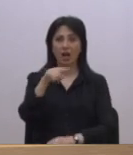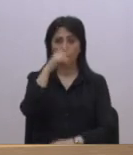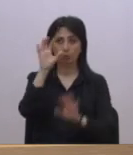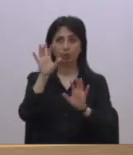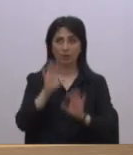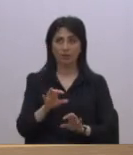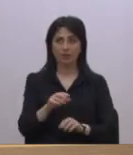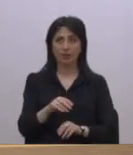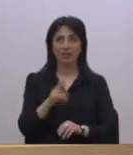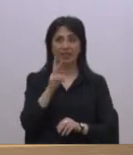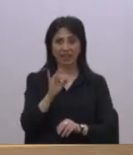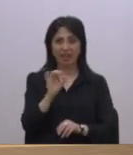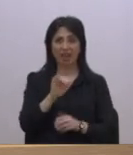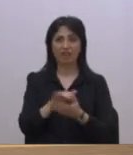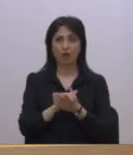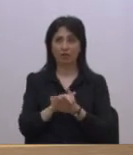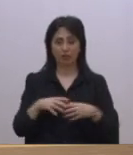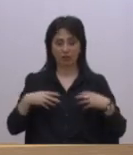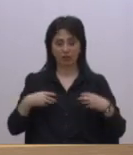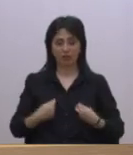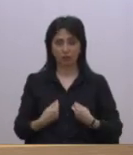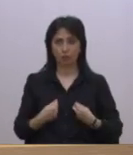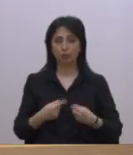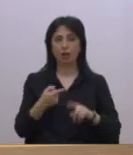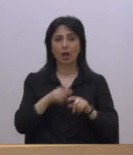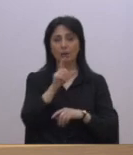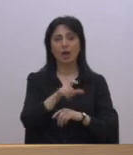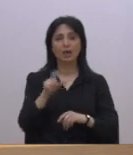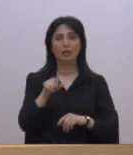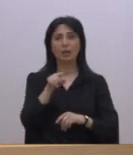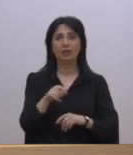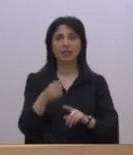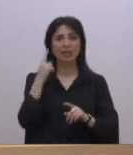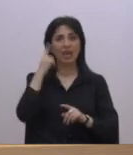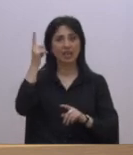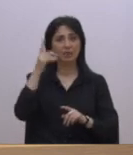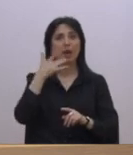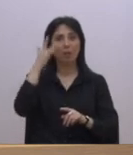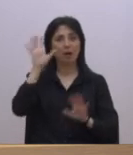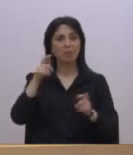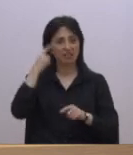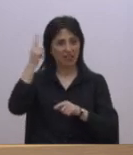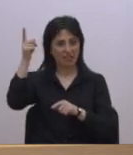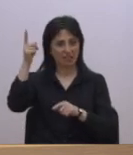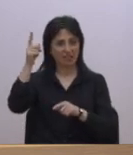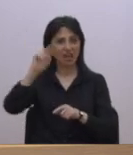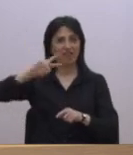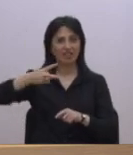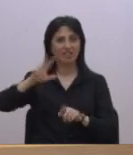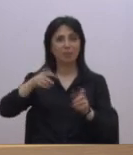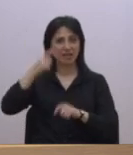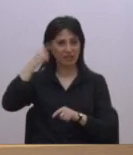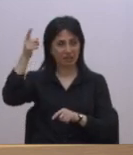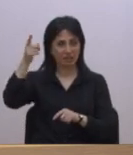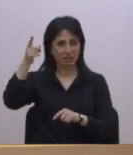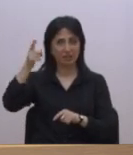კანონს, კი ევროკავშირს. სამწუხაროდ ამ ადამიანების ესმის ამერიკის პრეზიდენტს, ამერიკის ვიცე-პრეზიდენტს,